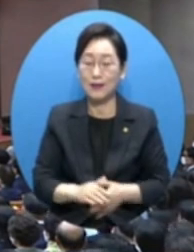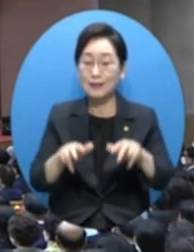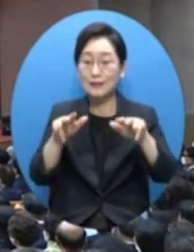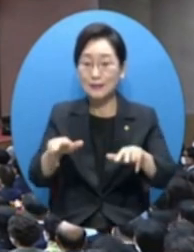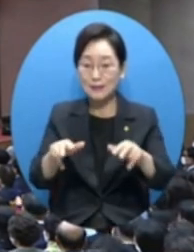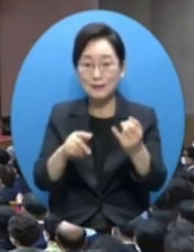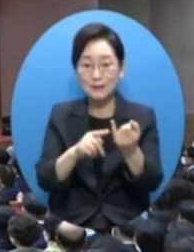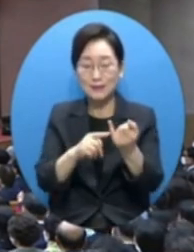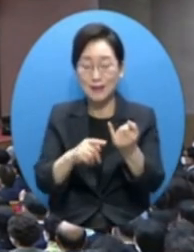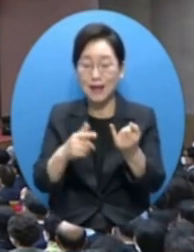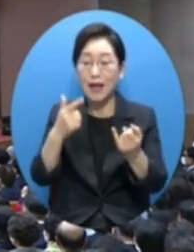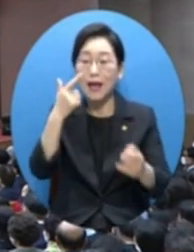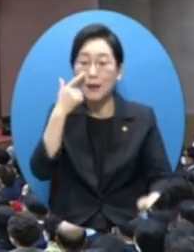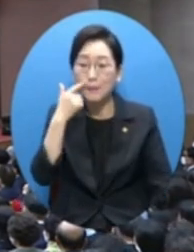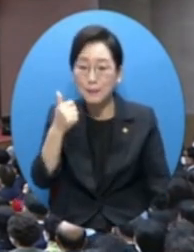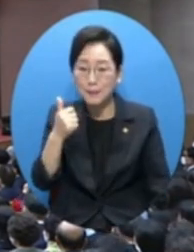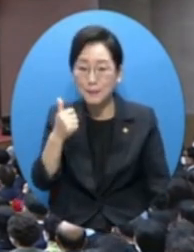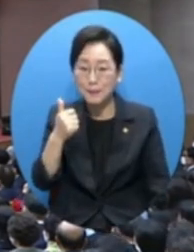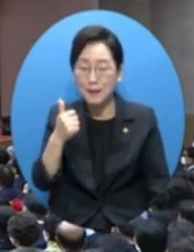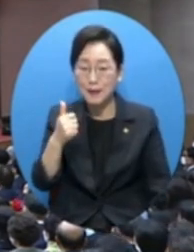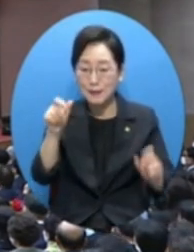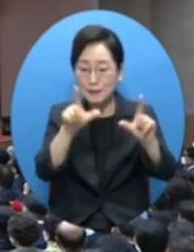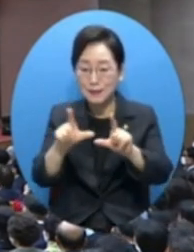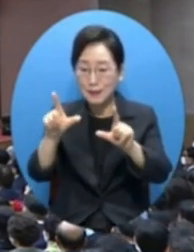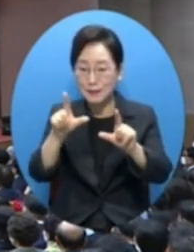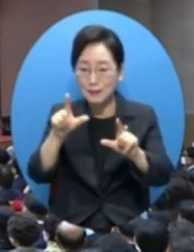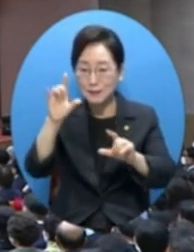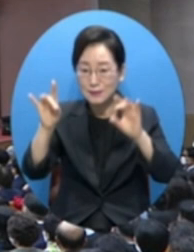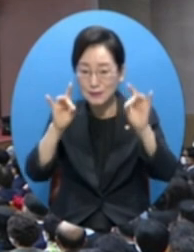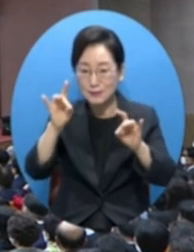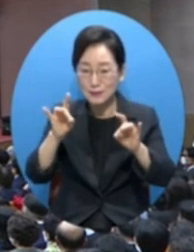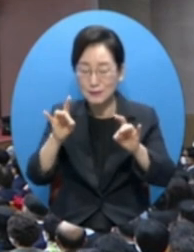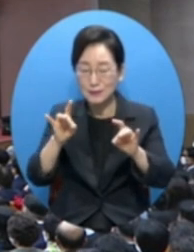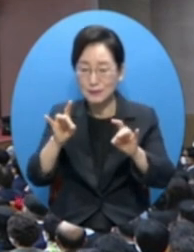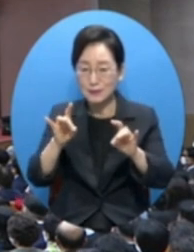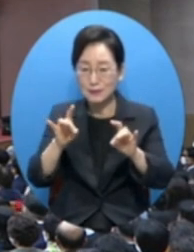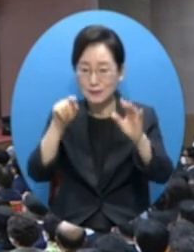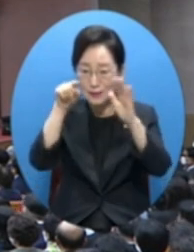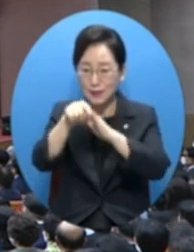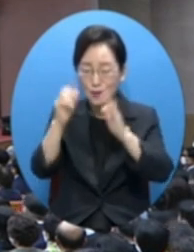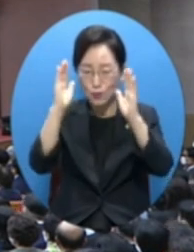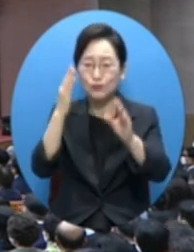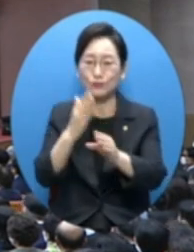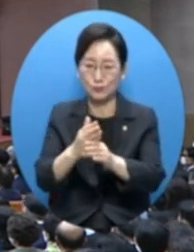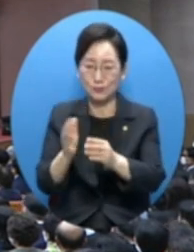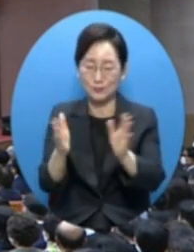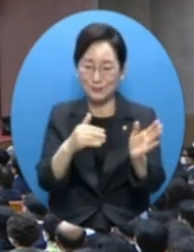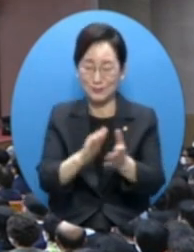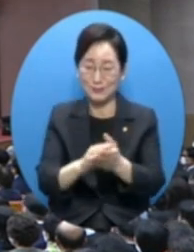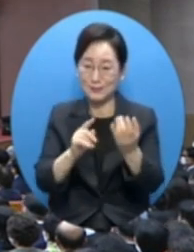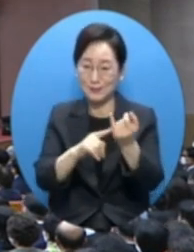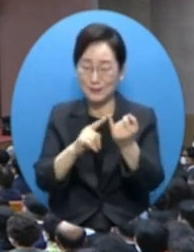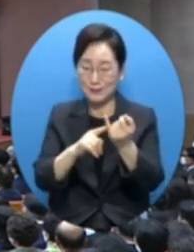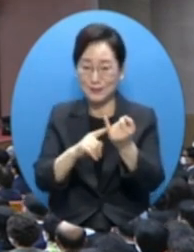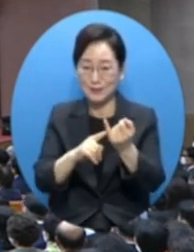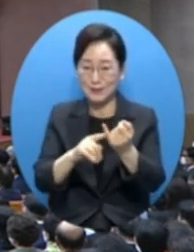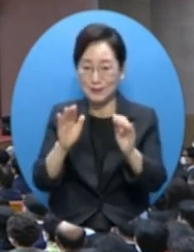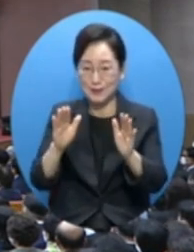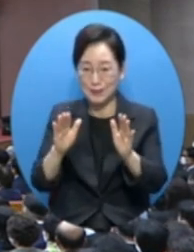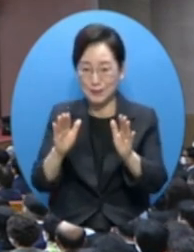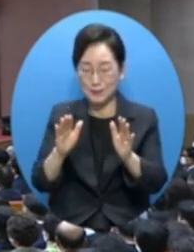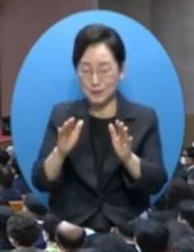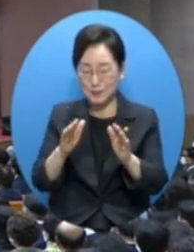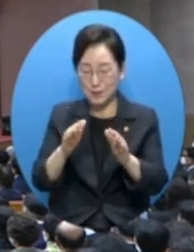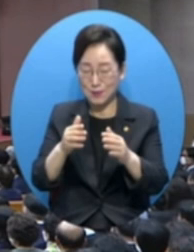지금은 아빠가 있는 태국으로 건너가서 공부를 하고 있는데 자기가 그곳에 가서 이제 미술치료 상담